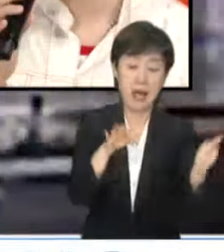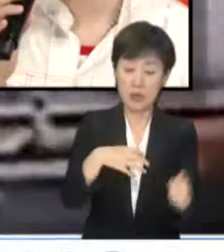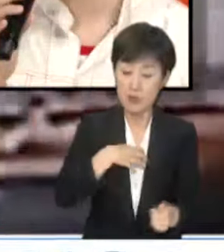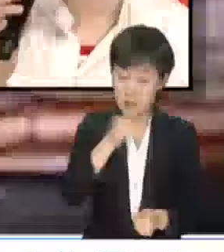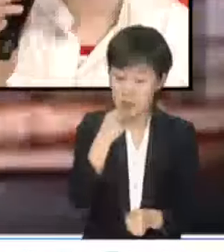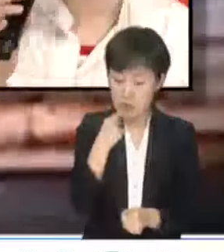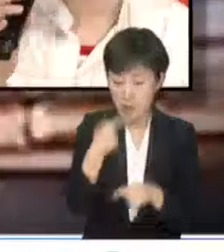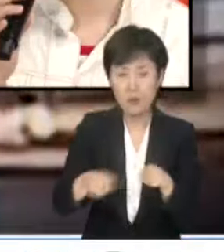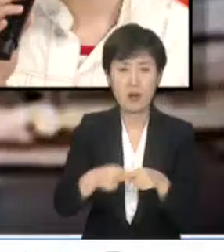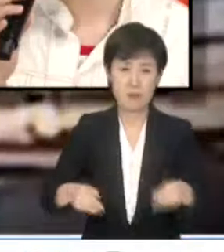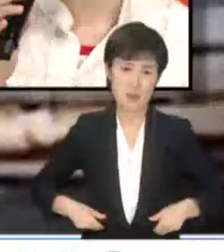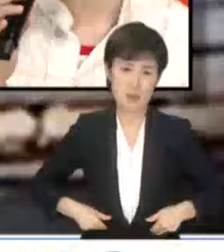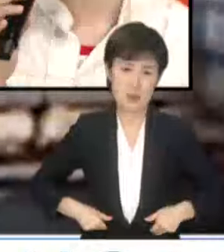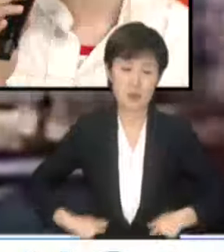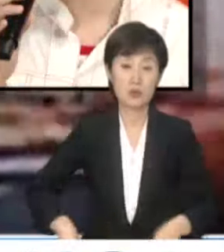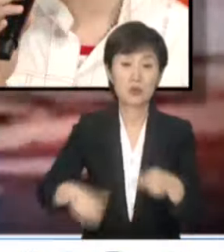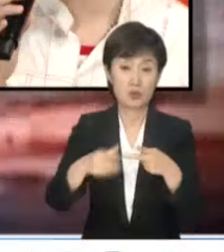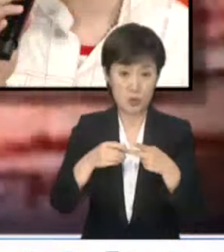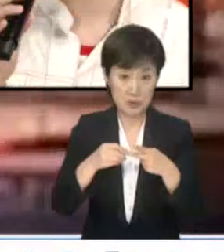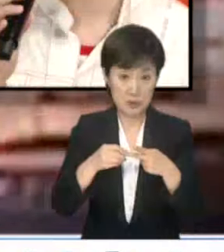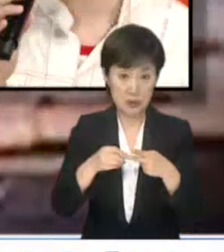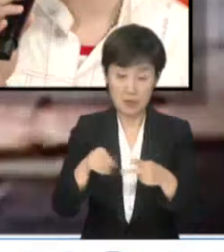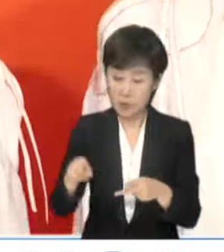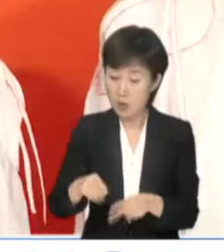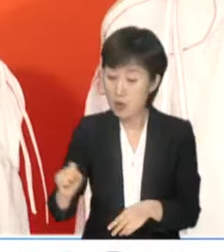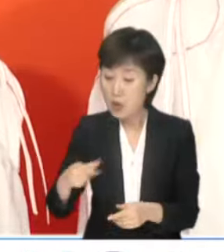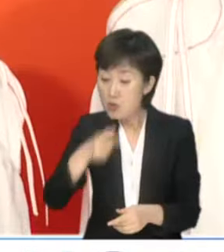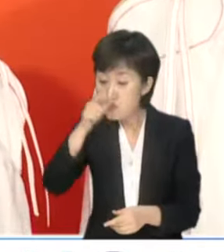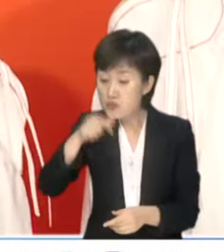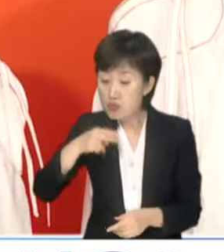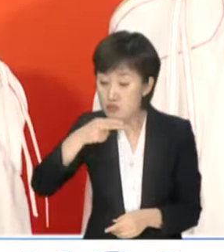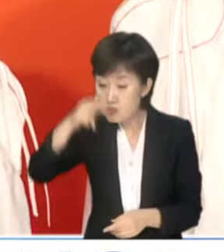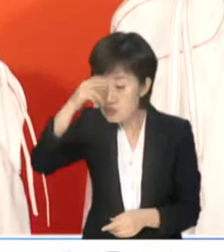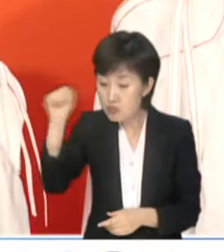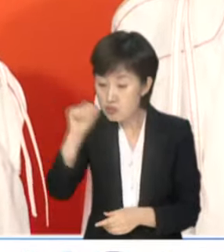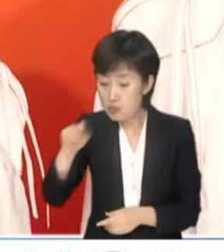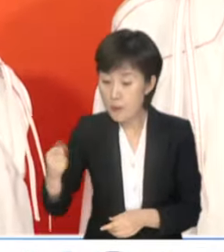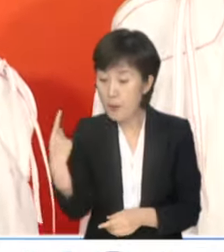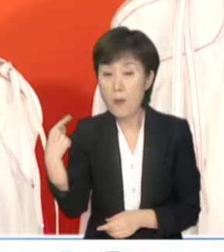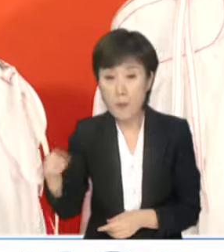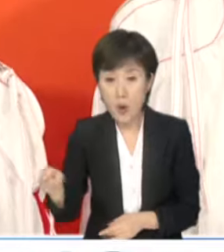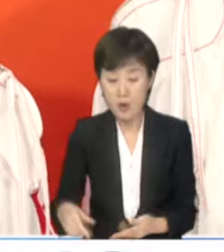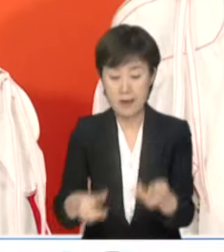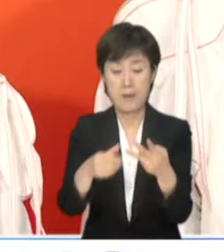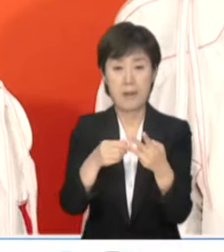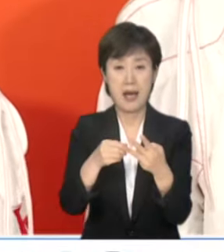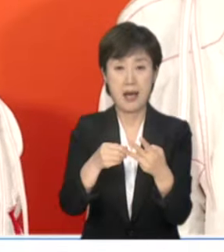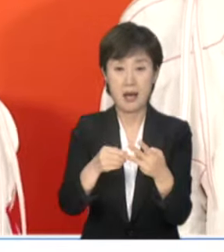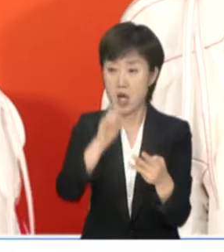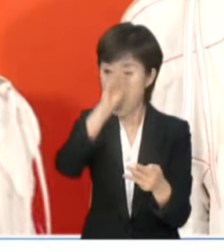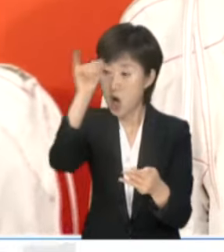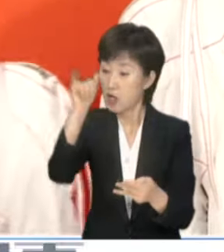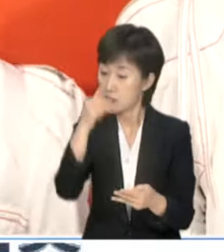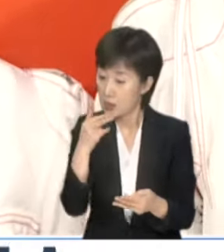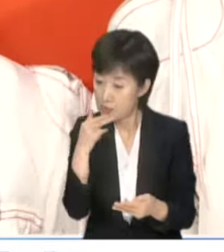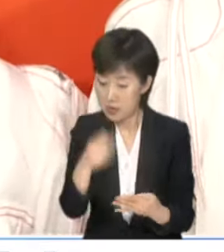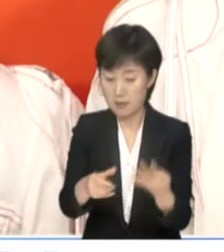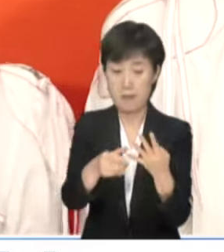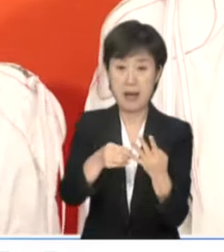보고요. 두 번째로는 범행 동기에 참작할 점이 있었는가, 또 형사처벌 전력이 있는가, 진지한 반성을 하는가에